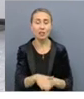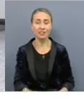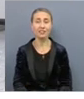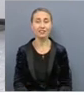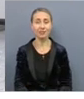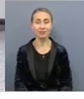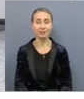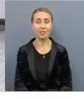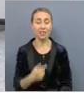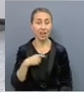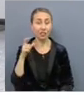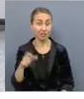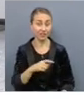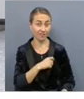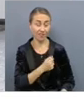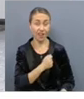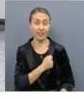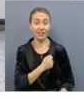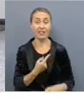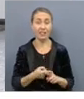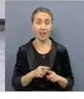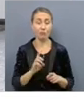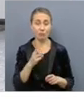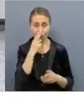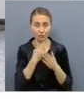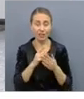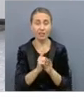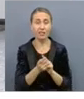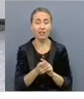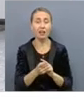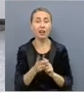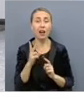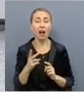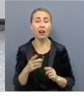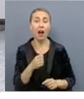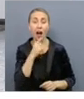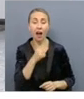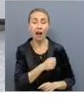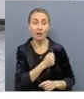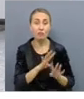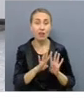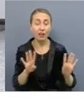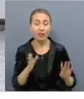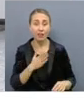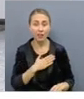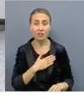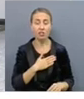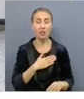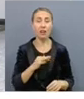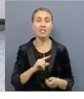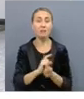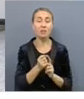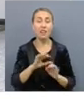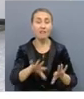задач. Я человек военный, поэтому могу судить перемены по состоянию нашей армии. Нынешний год я считаю особенным. В государстве произошла смена